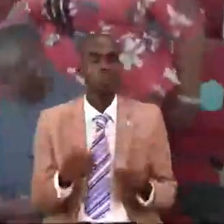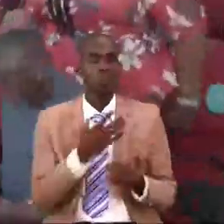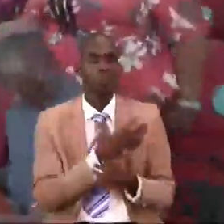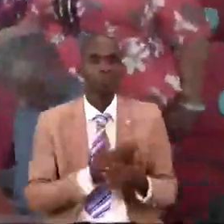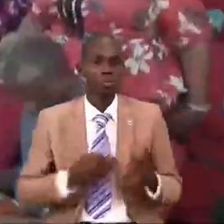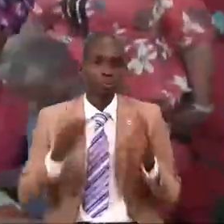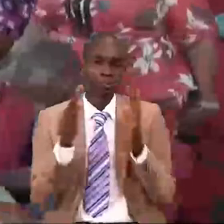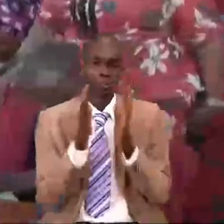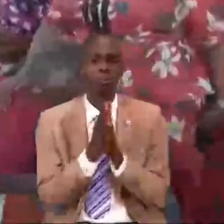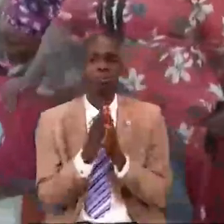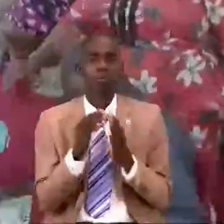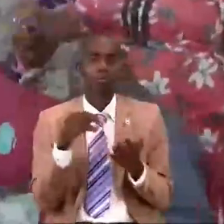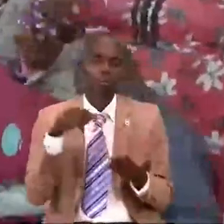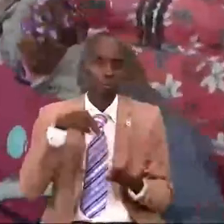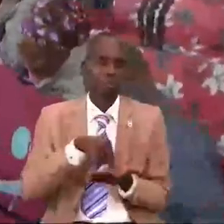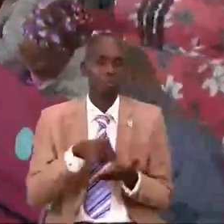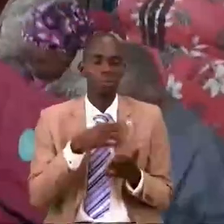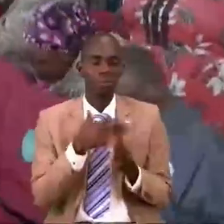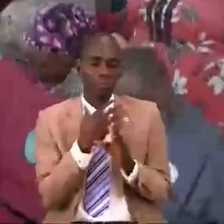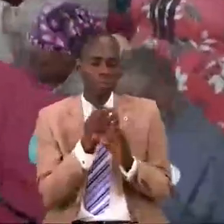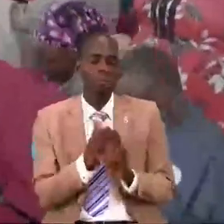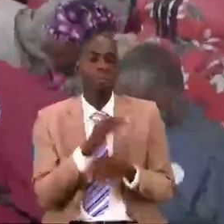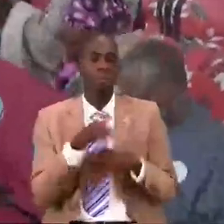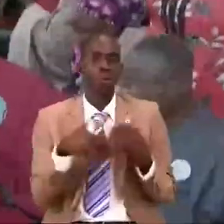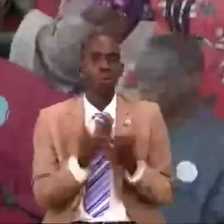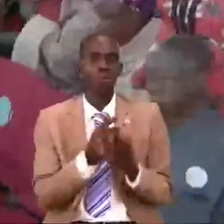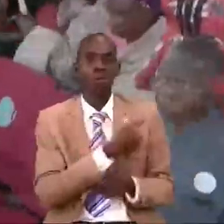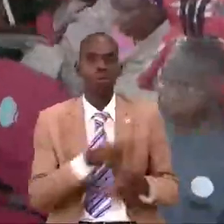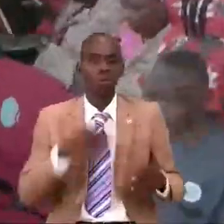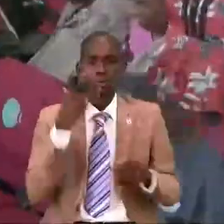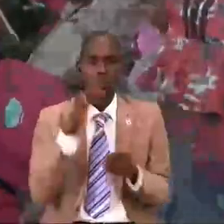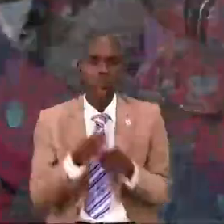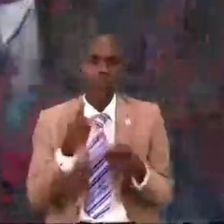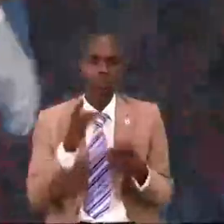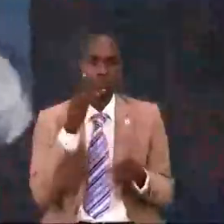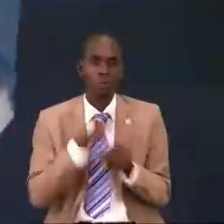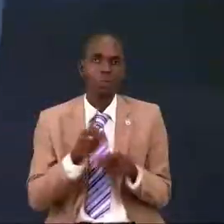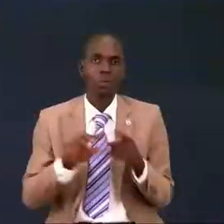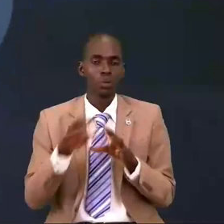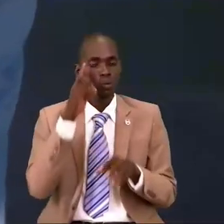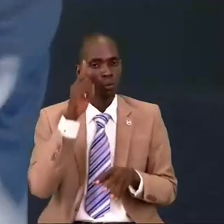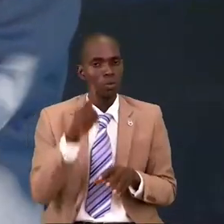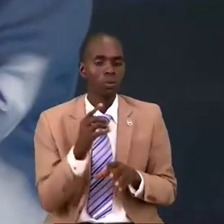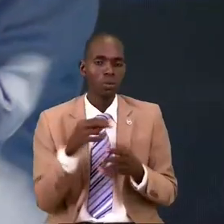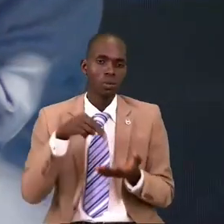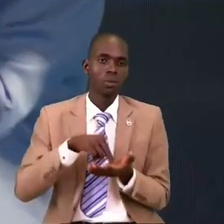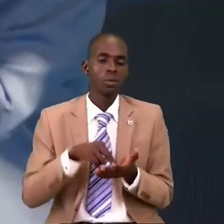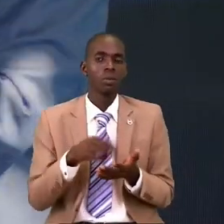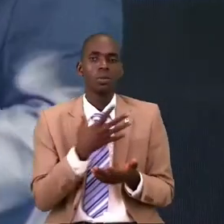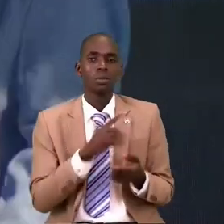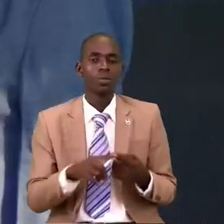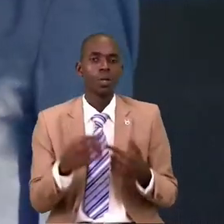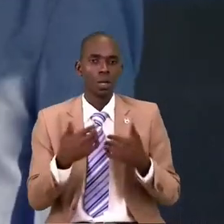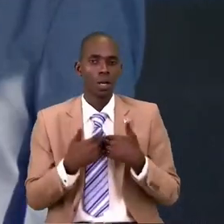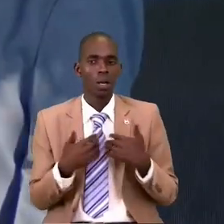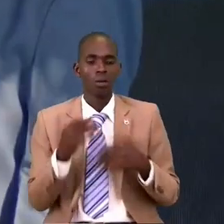maintenant, réclamons cela sur le champ. Nous pourrons avoir le courage sur le terrain. Nous pourrons avoir la confiance sur le